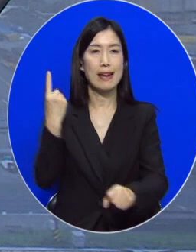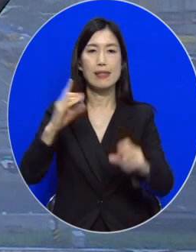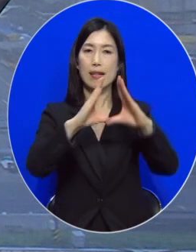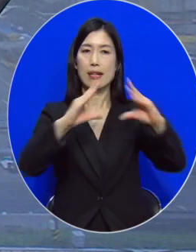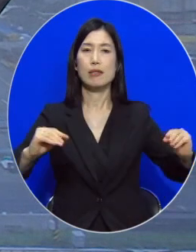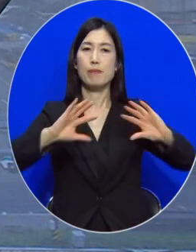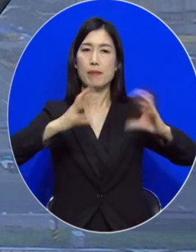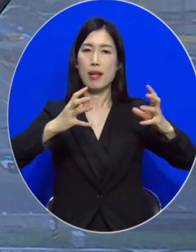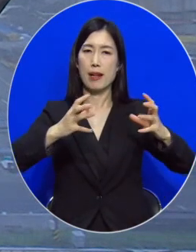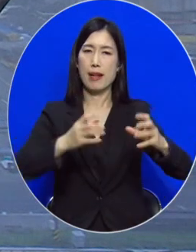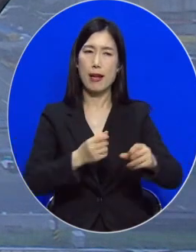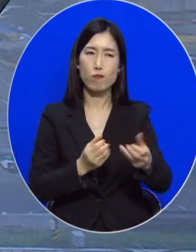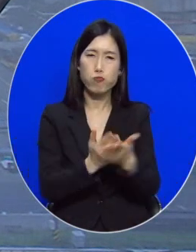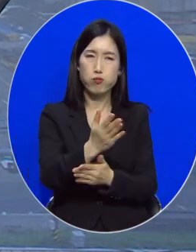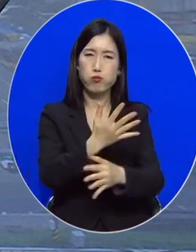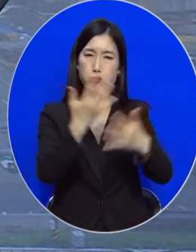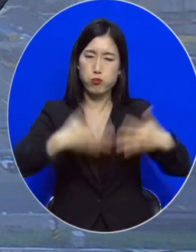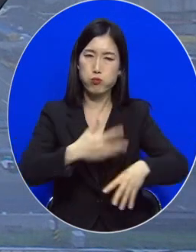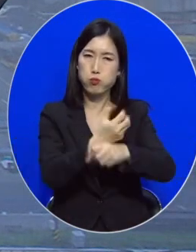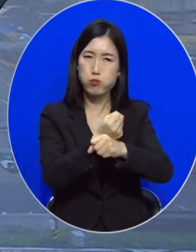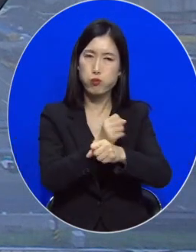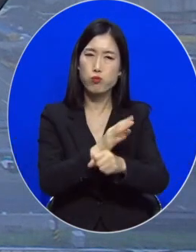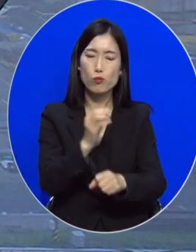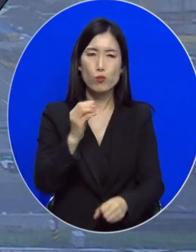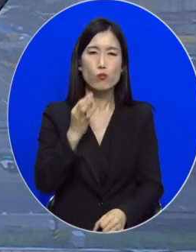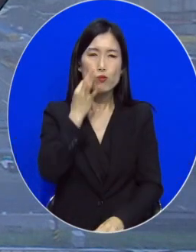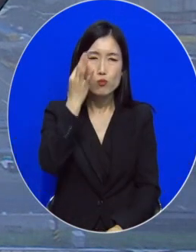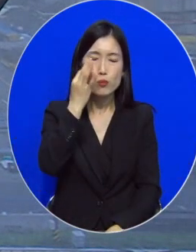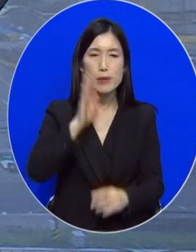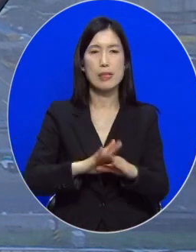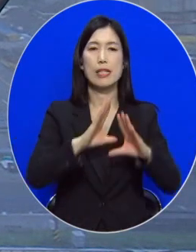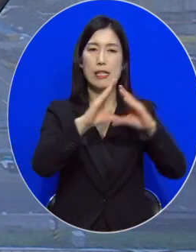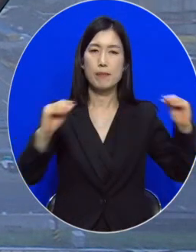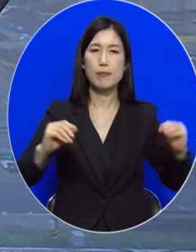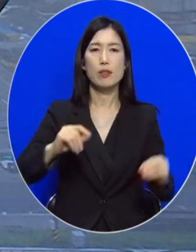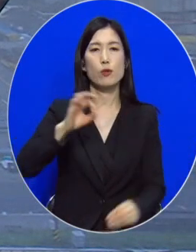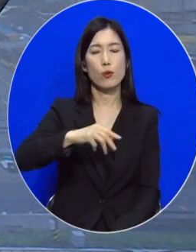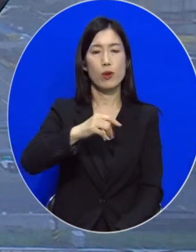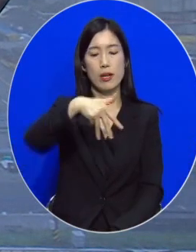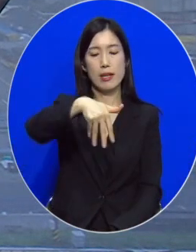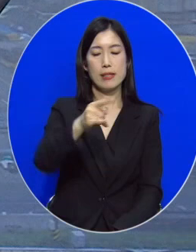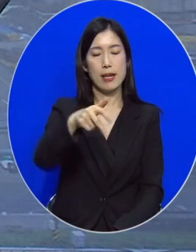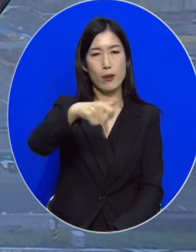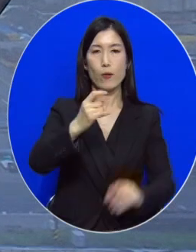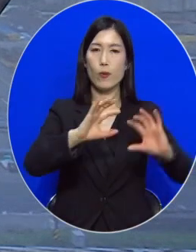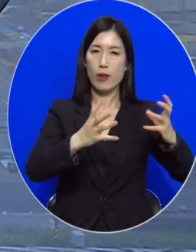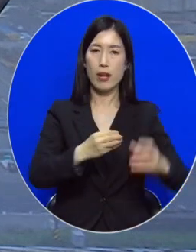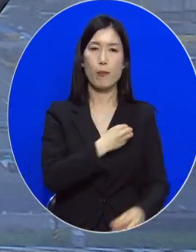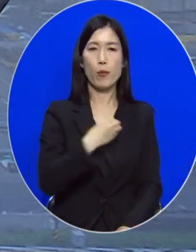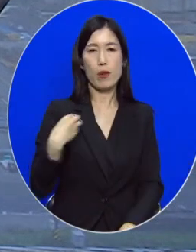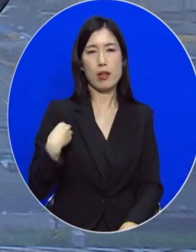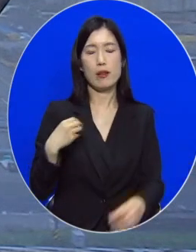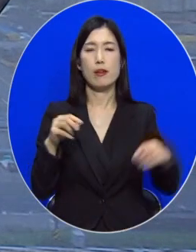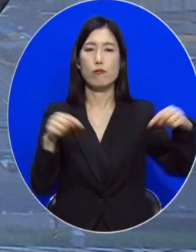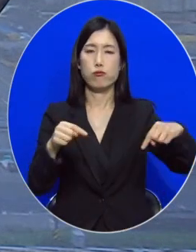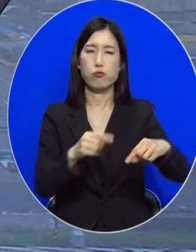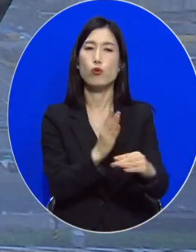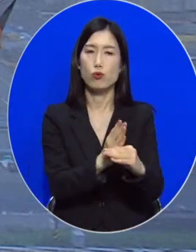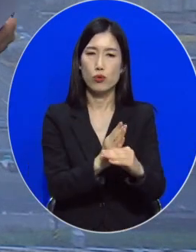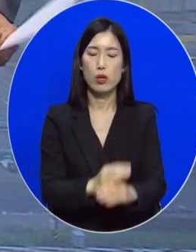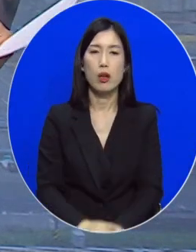원전 건설 프로젝트 수주를 시작으로 현재 체코 폴란드 등과 활발한 수주 협상을 벌이고 있습니다